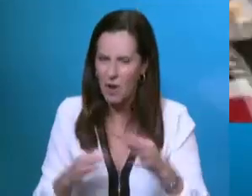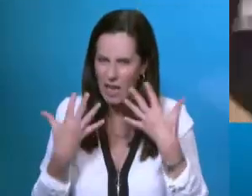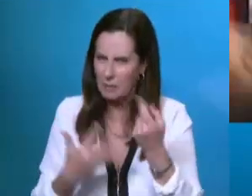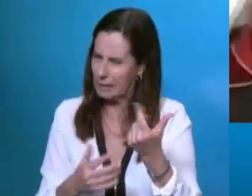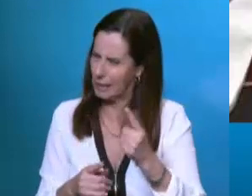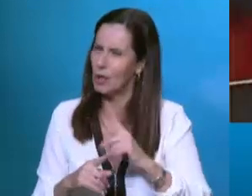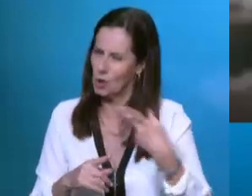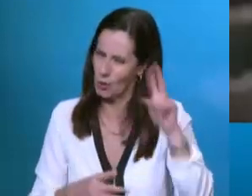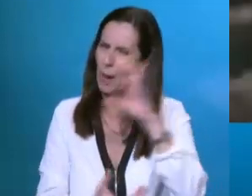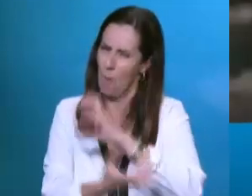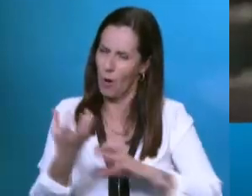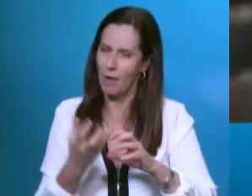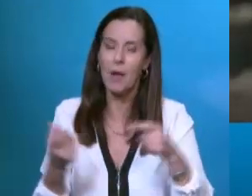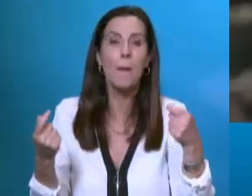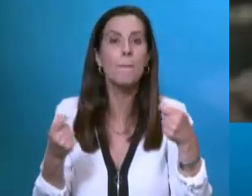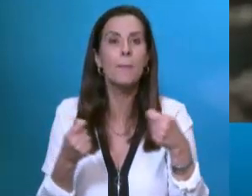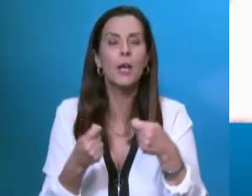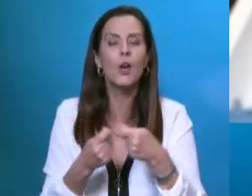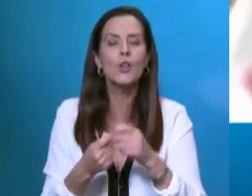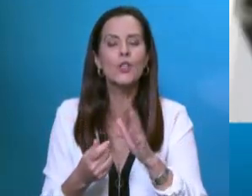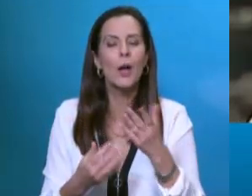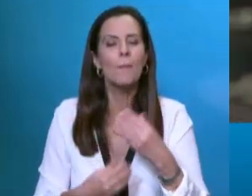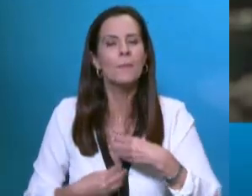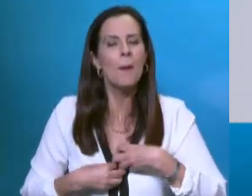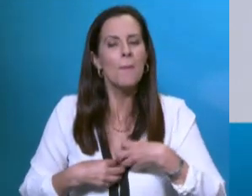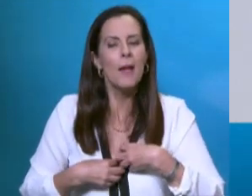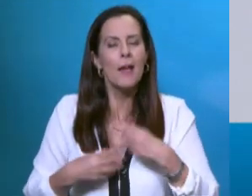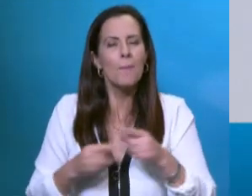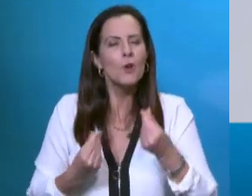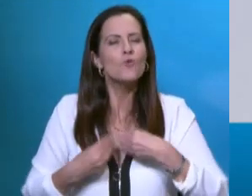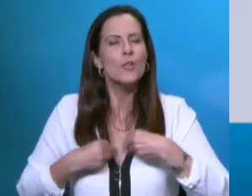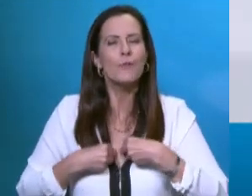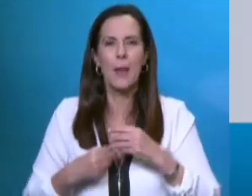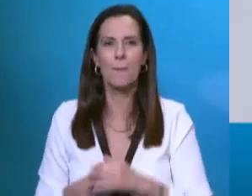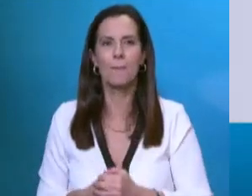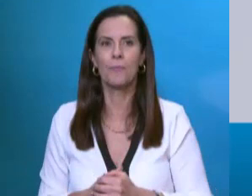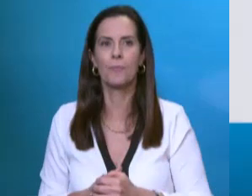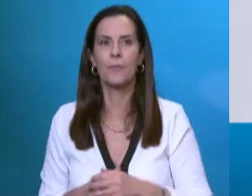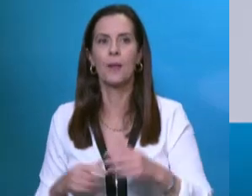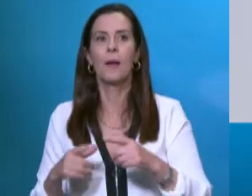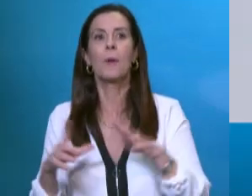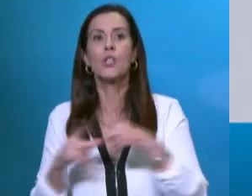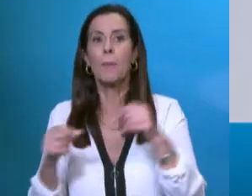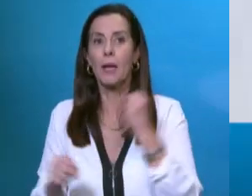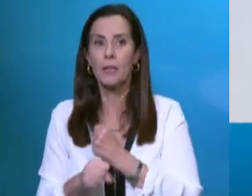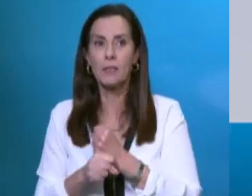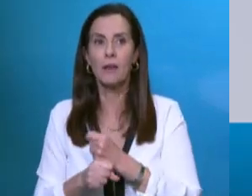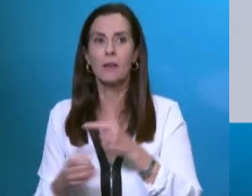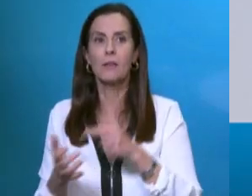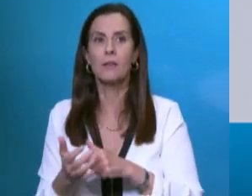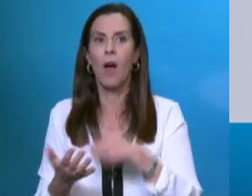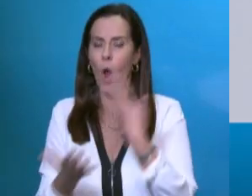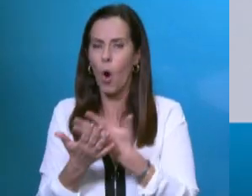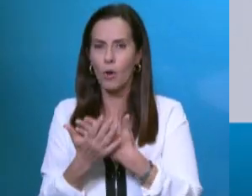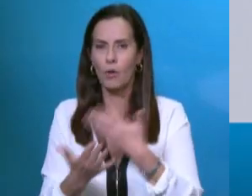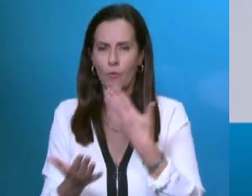מורכב ונוגע בנימי הרגש הלאומיים של שתי המדינות. אילבוני קמבון ג'וצ'ינן. ‫אישימל יוג'י אופשי, פונמיון אגו,